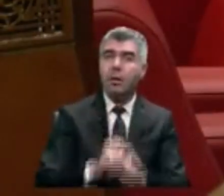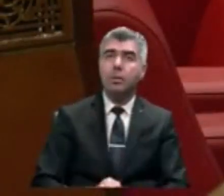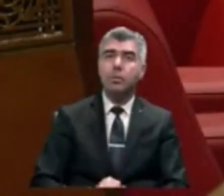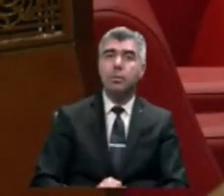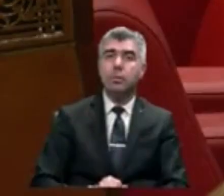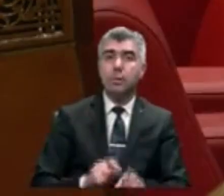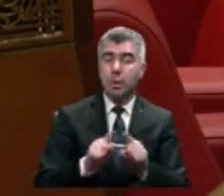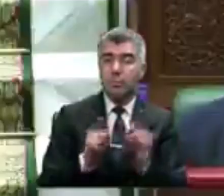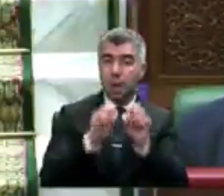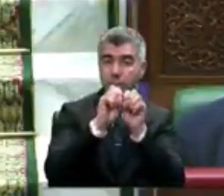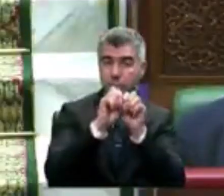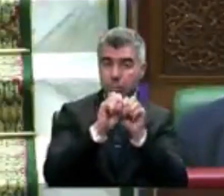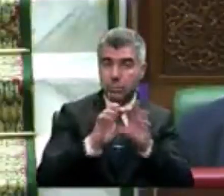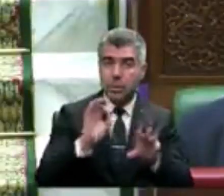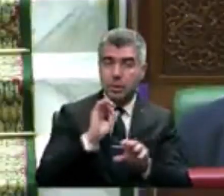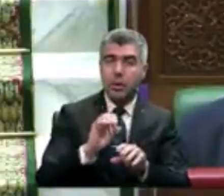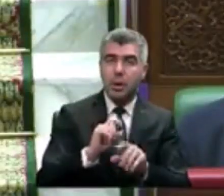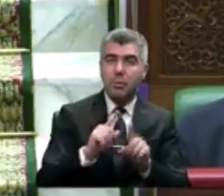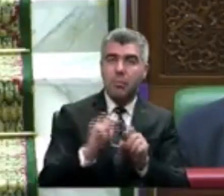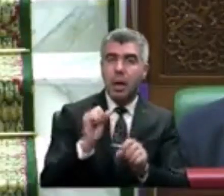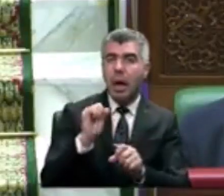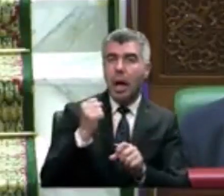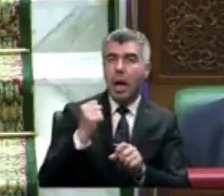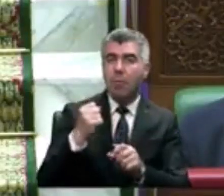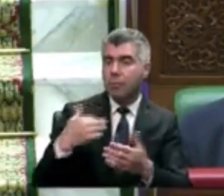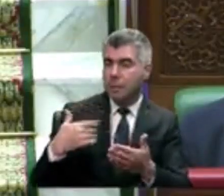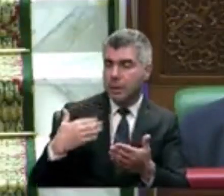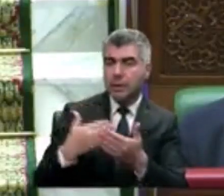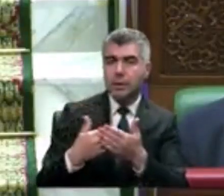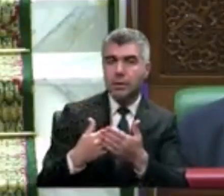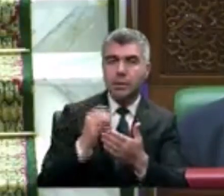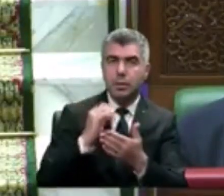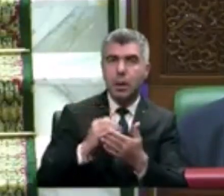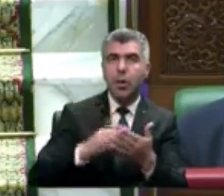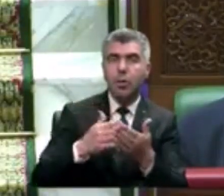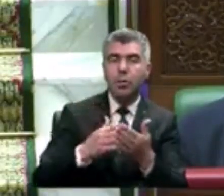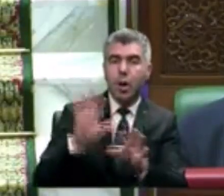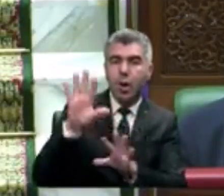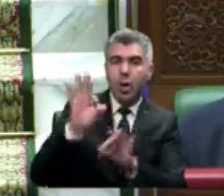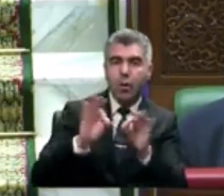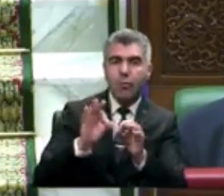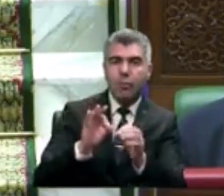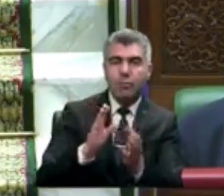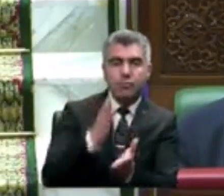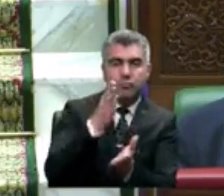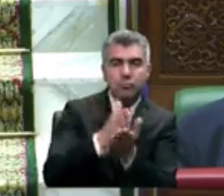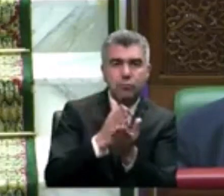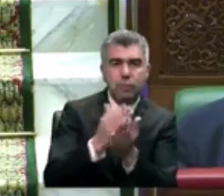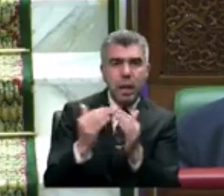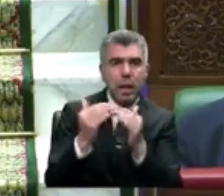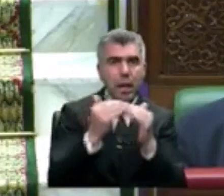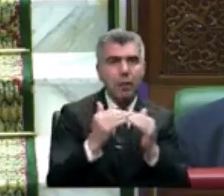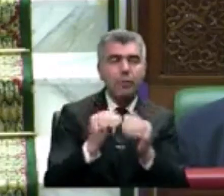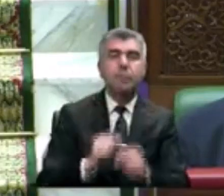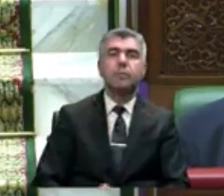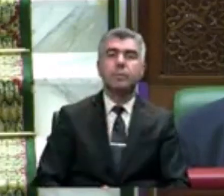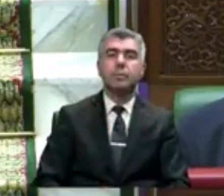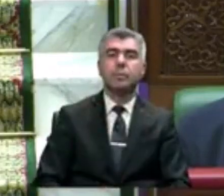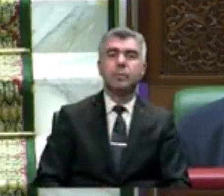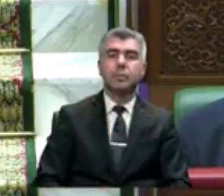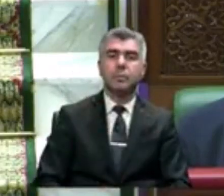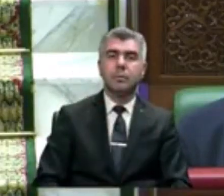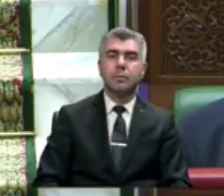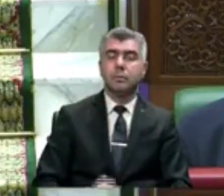ان تعمم هذه التجربه خلال سنوات القليله المقبله وفق المعيار الاستحقاق والعداله المجاليه وهي